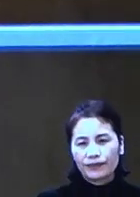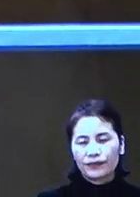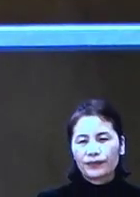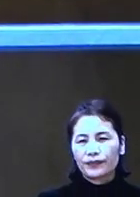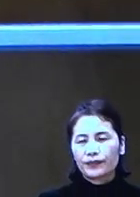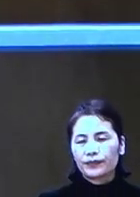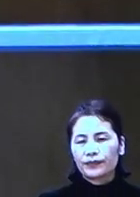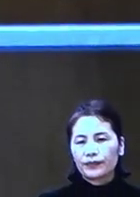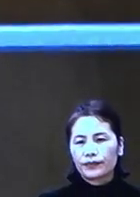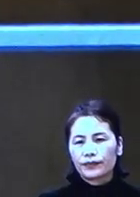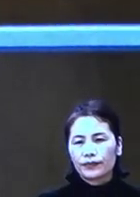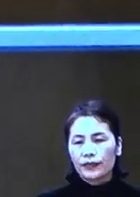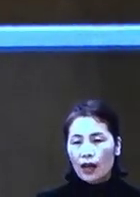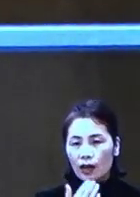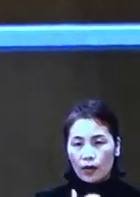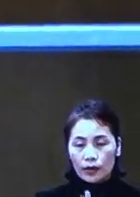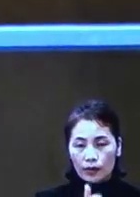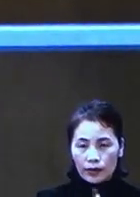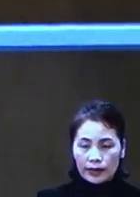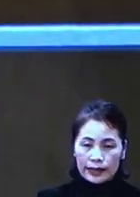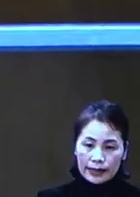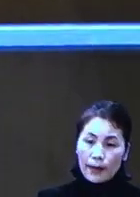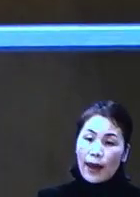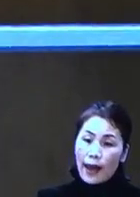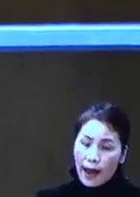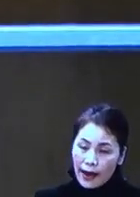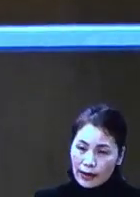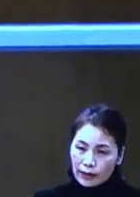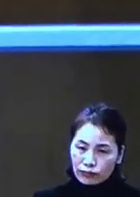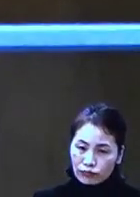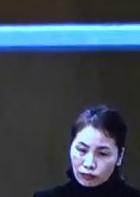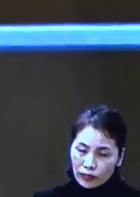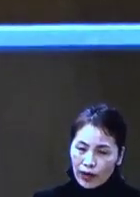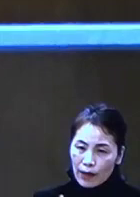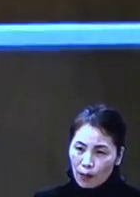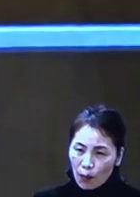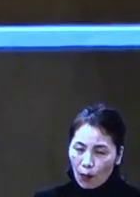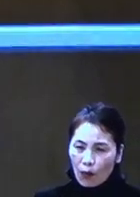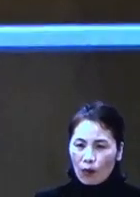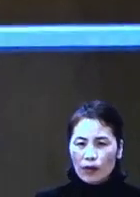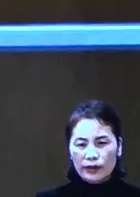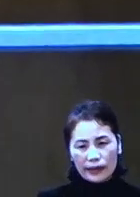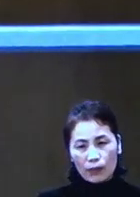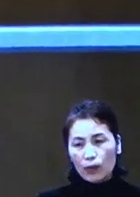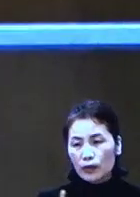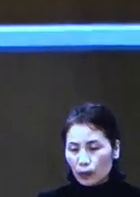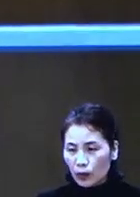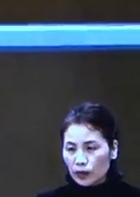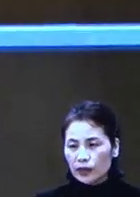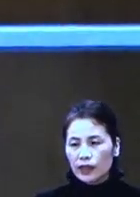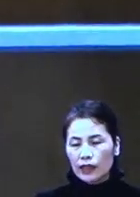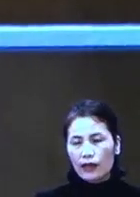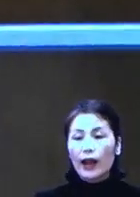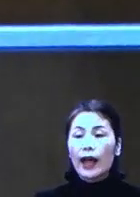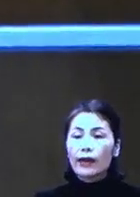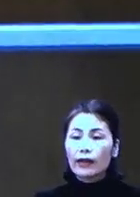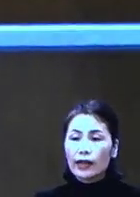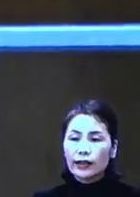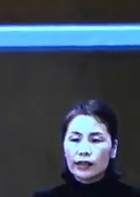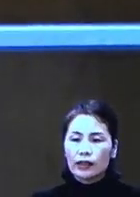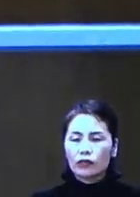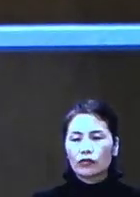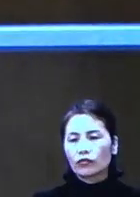자리에서 김동연 지사와 집행부의 문제가 무엇인지, 어떤 태도로 고민을 대하고 현안을 풀어낼지 고민해야